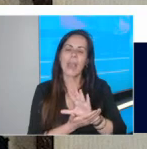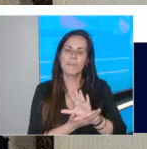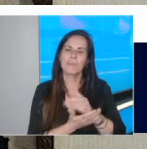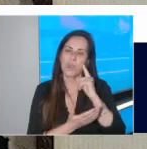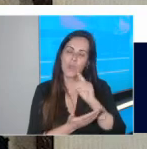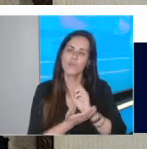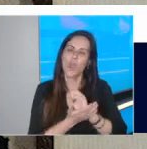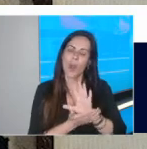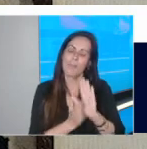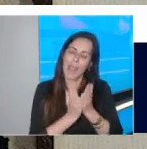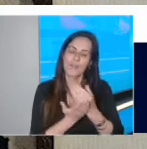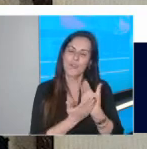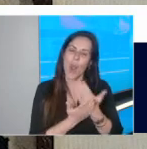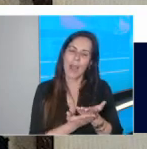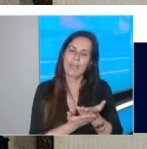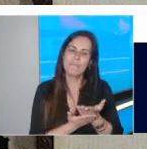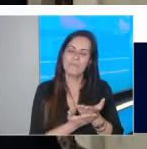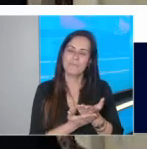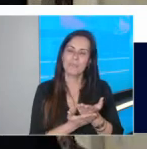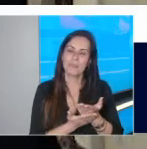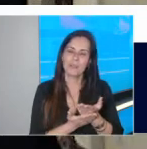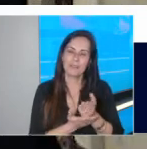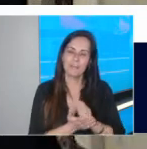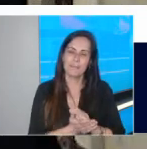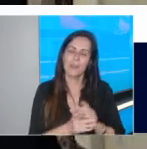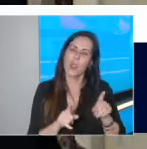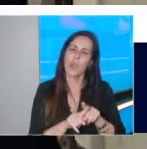על המסך בזמן שאני מדברת. שחברים שולחים אחד לשני